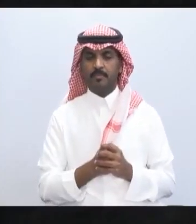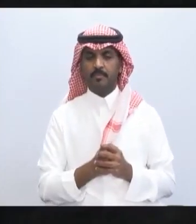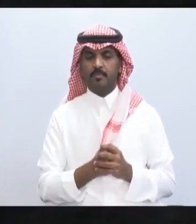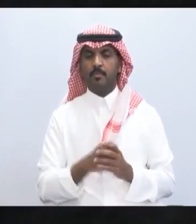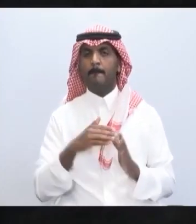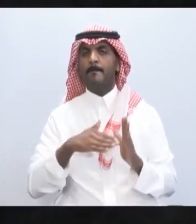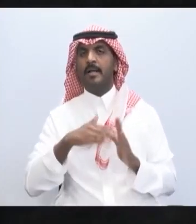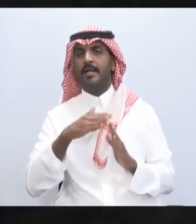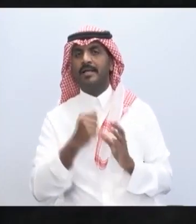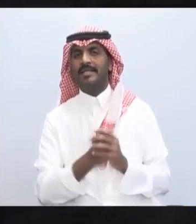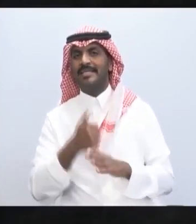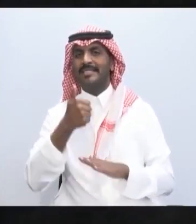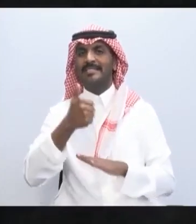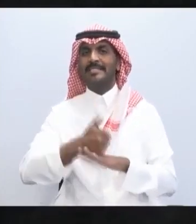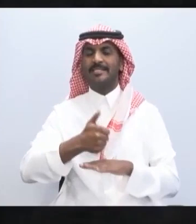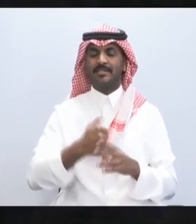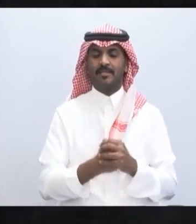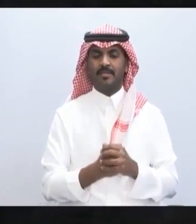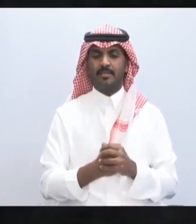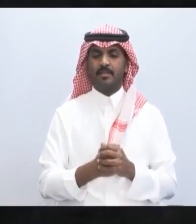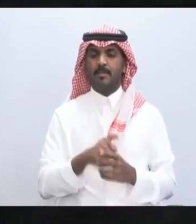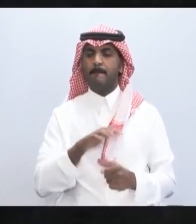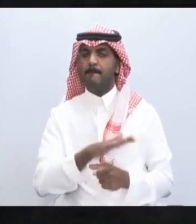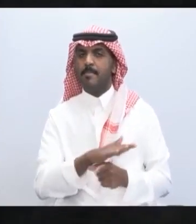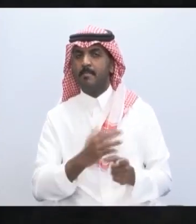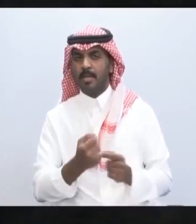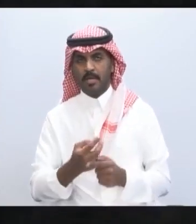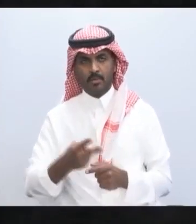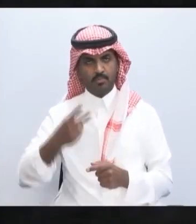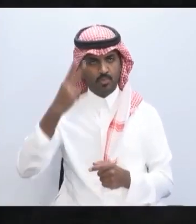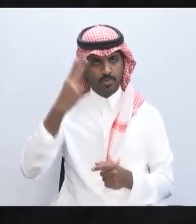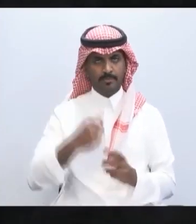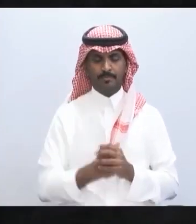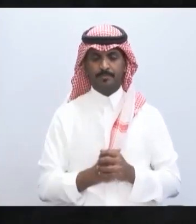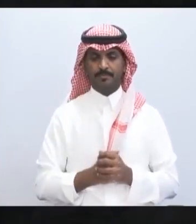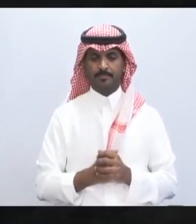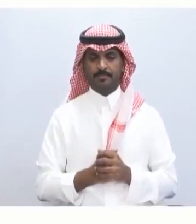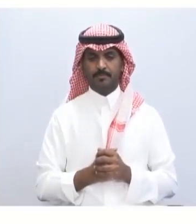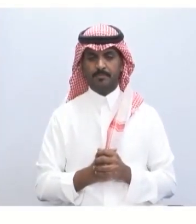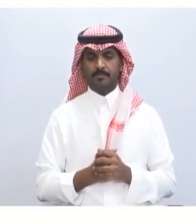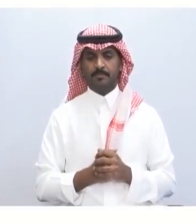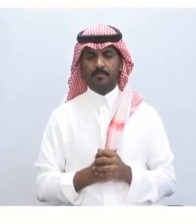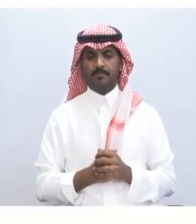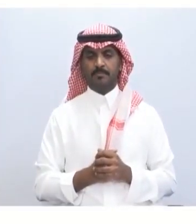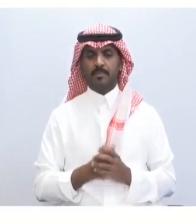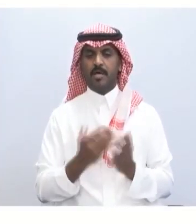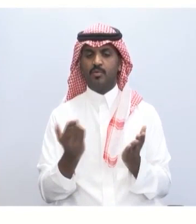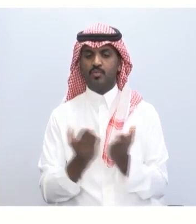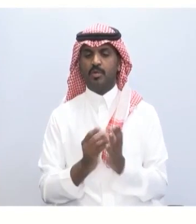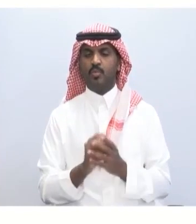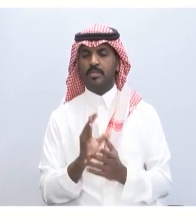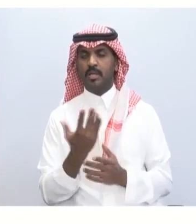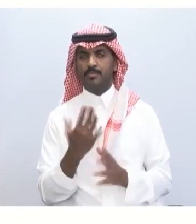مرحله التاسيس المملكه العربيه السعوديه ابنائي وبناتي الطلاب درسنا ومن